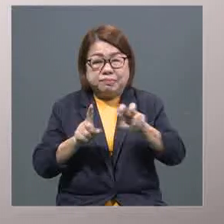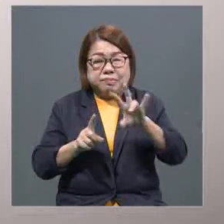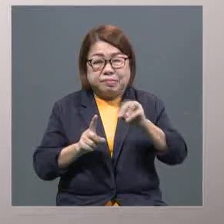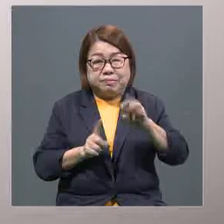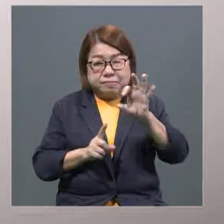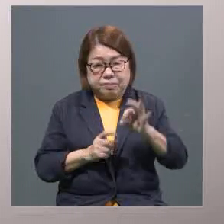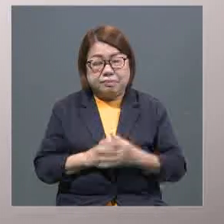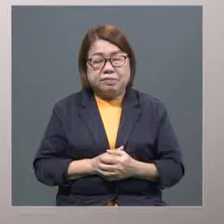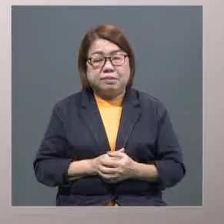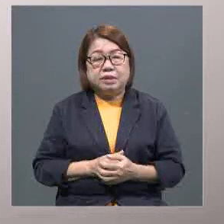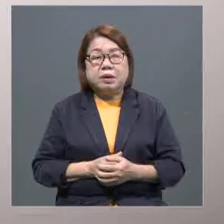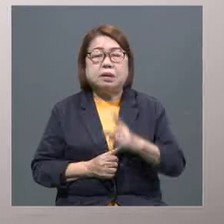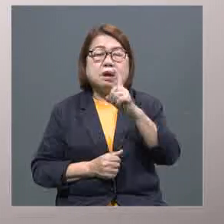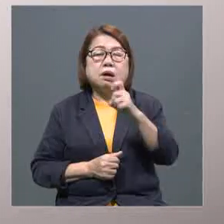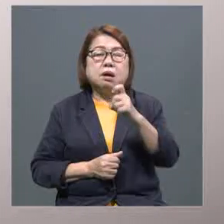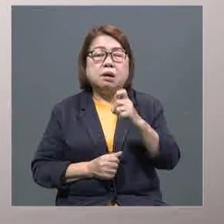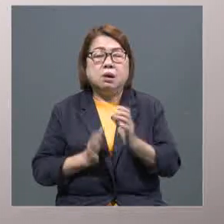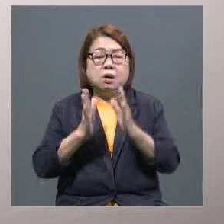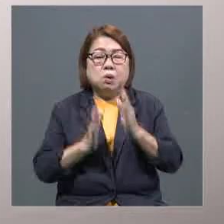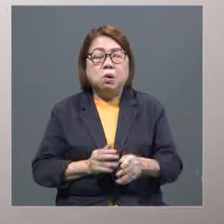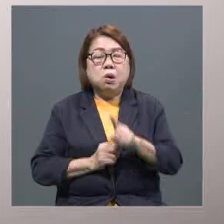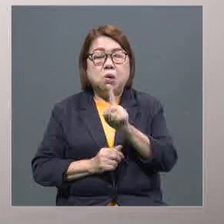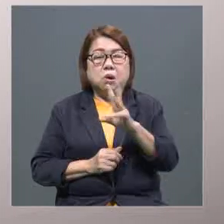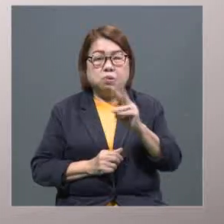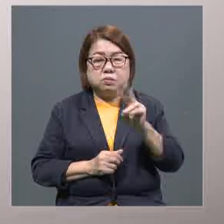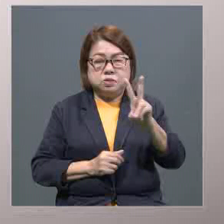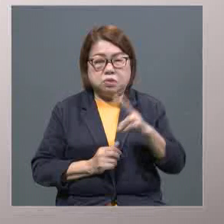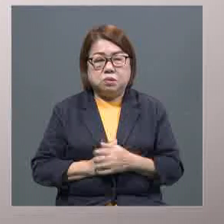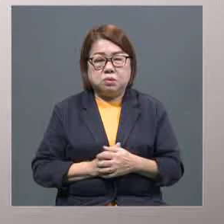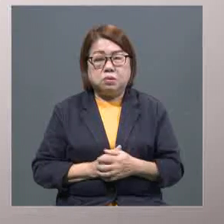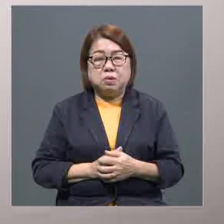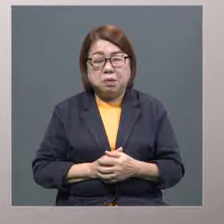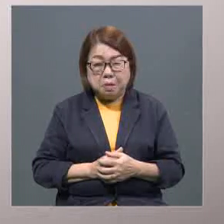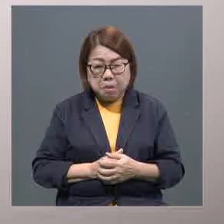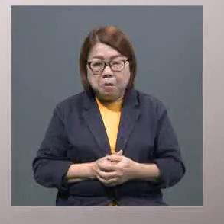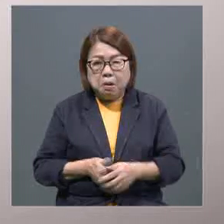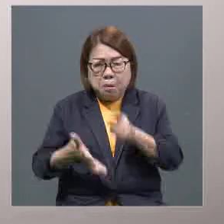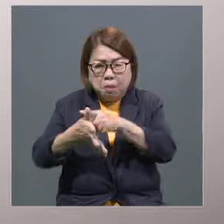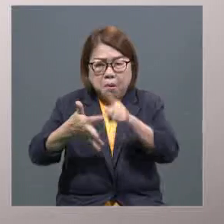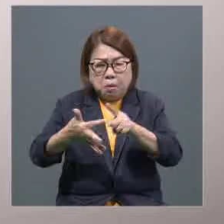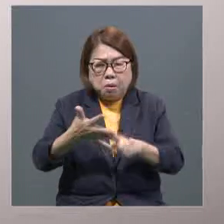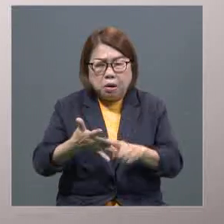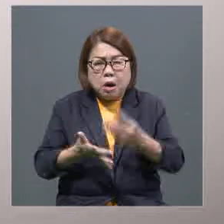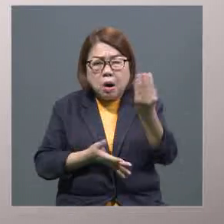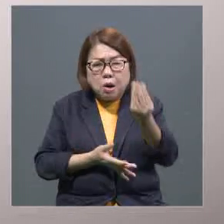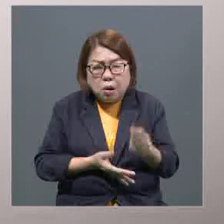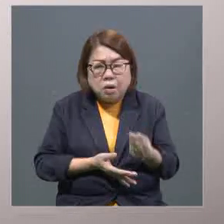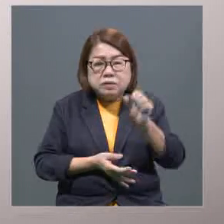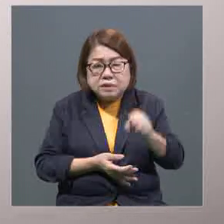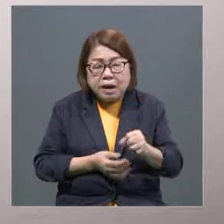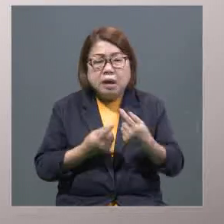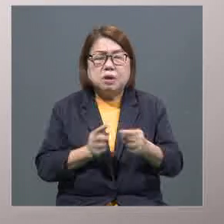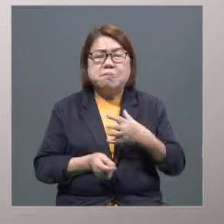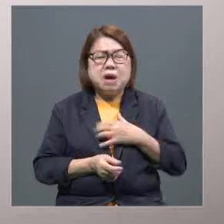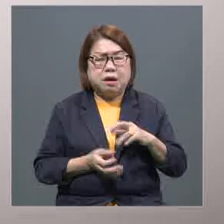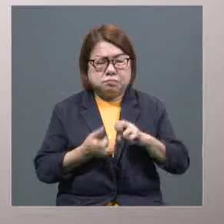79คนและเสียชีวิตไปแล้วถึง 162คนนะครับแม้ว่าตัวเลขเหล่านี้จะเป็นตัวเลขที่ดีขึ้นกว่าปีที่แล้วแต่จริงๆก็ไม่อยากจะให้